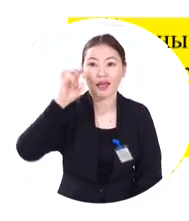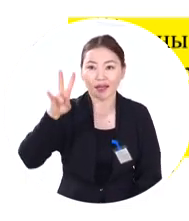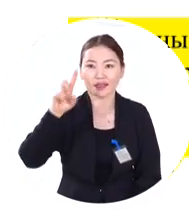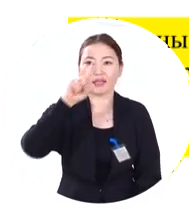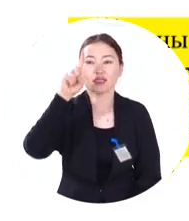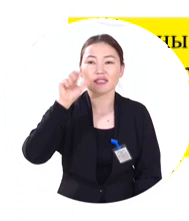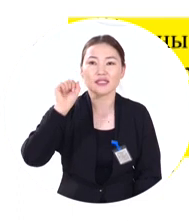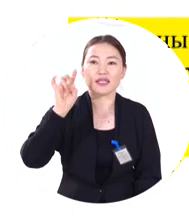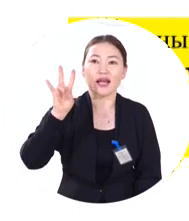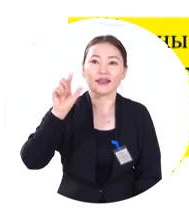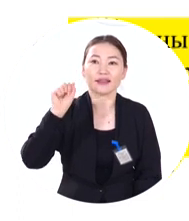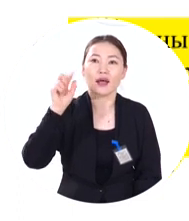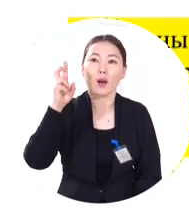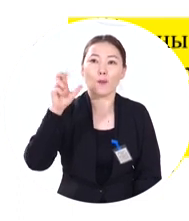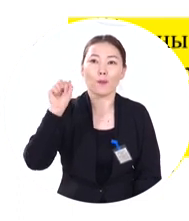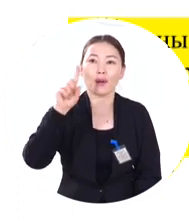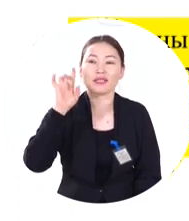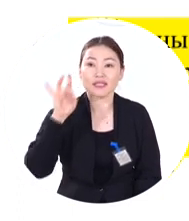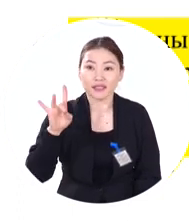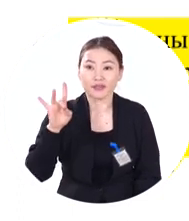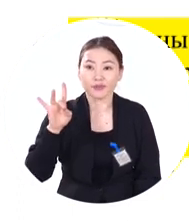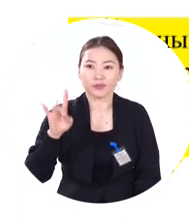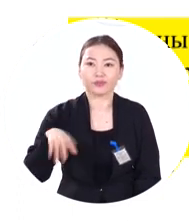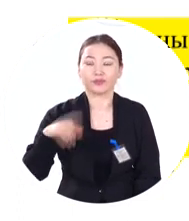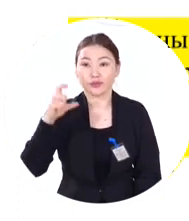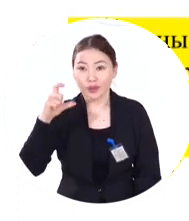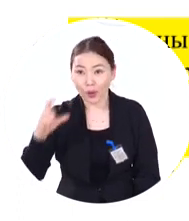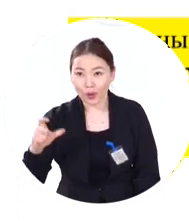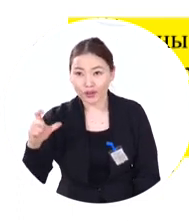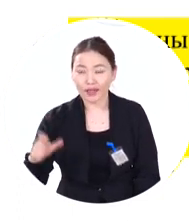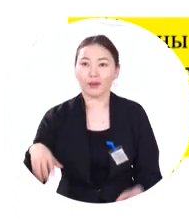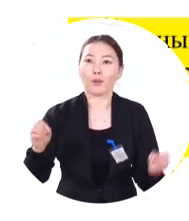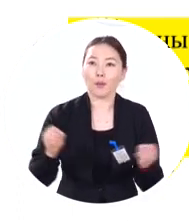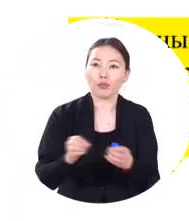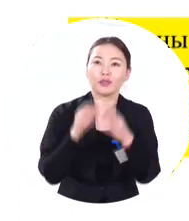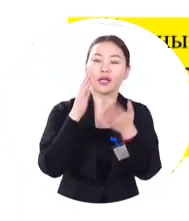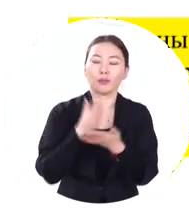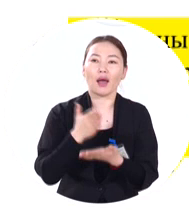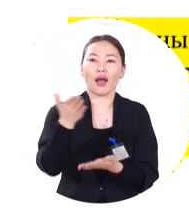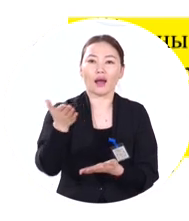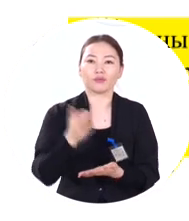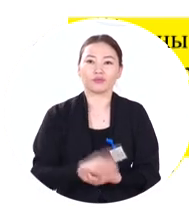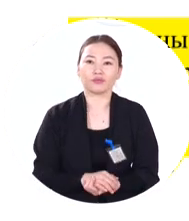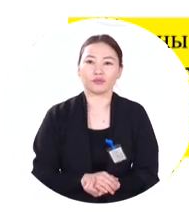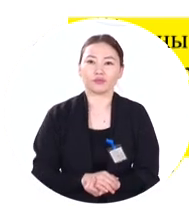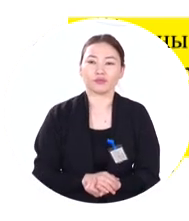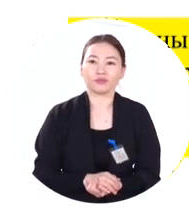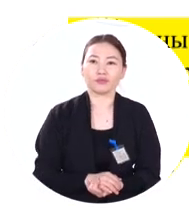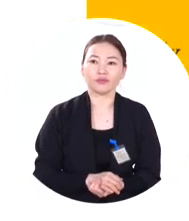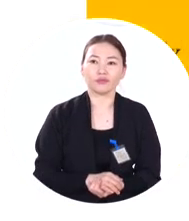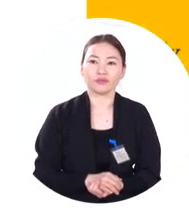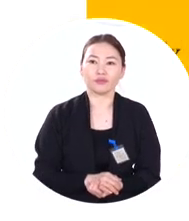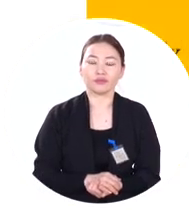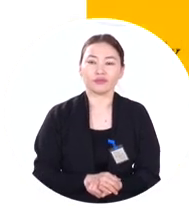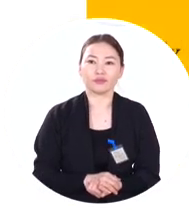бол бурхны шашны нөлөөгөөр бурхан урлах, бүтээх, туурвах энэ арга ухааныг түгээн дэлгэрүүлсэнд оршиж